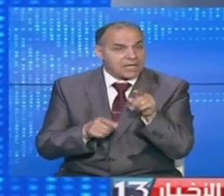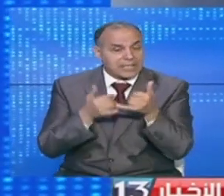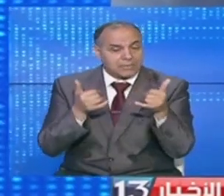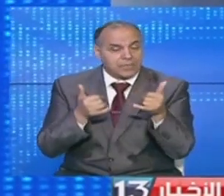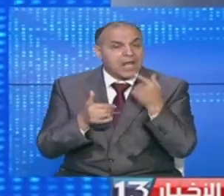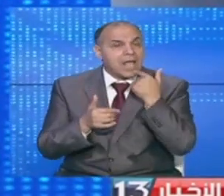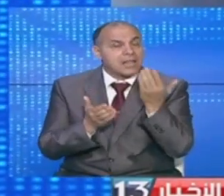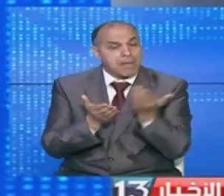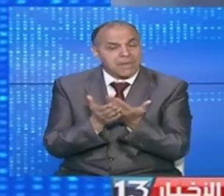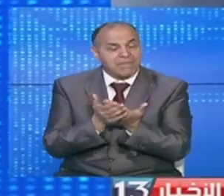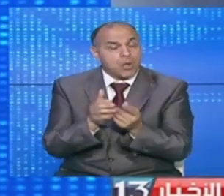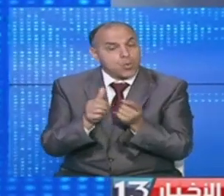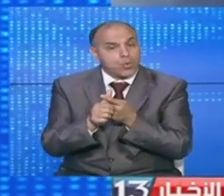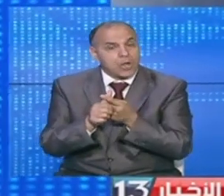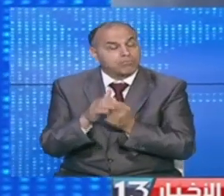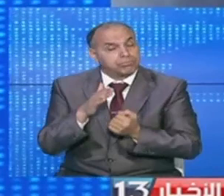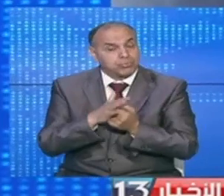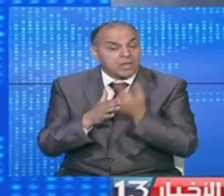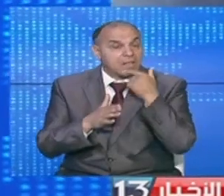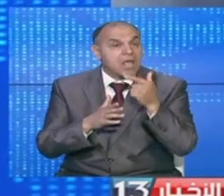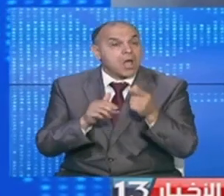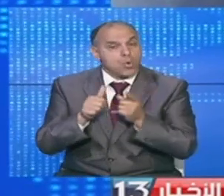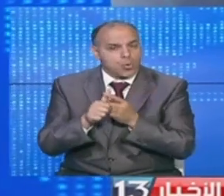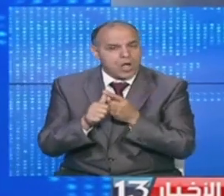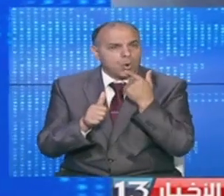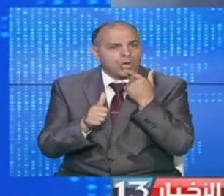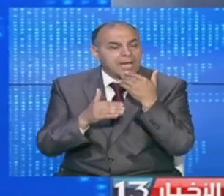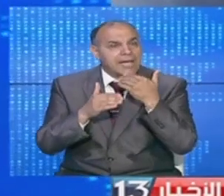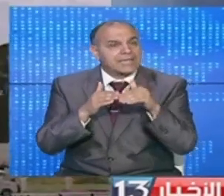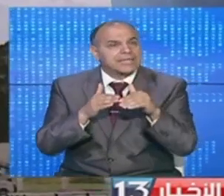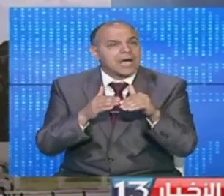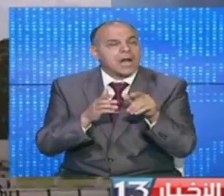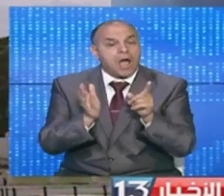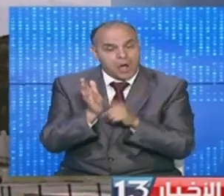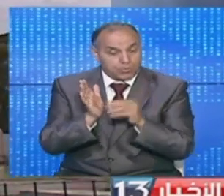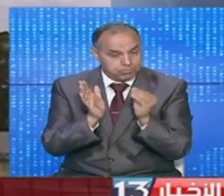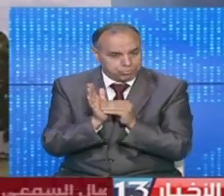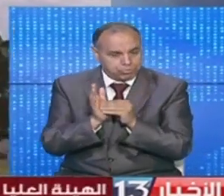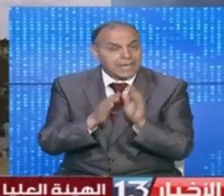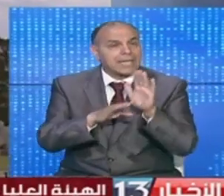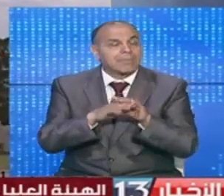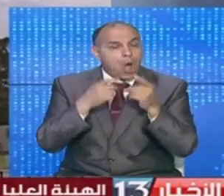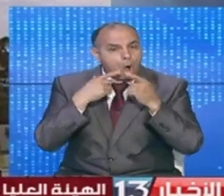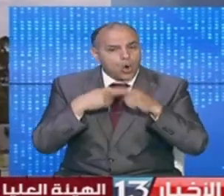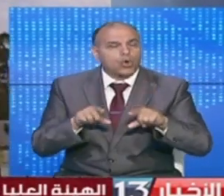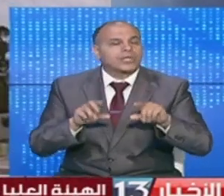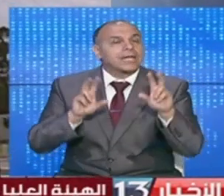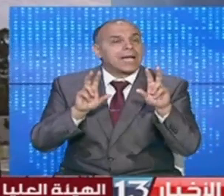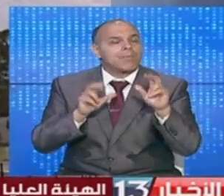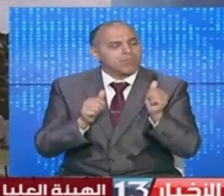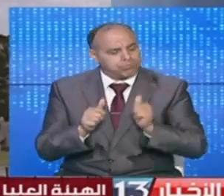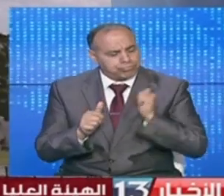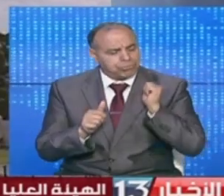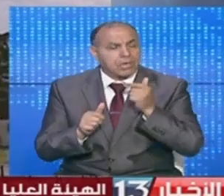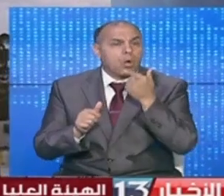لإلاء ملفاته الأولوية القصوى، وأولها إرساء إطار قانوني يضمن حرية الإعلام